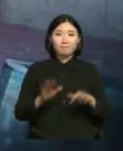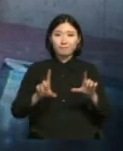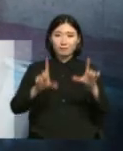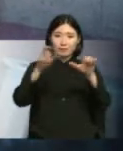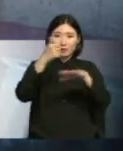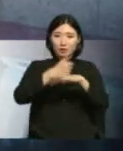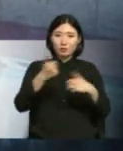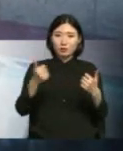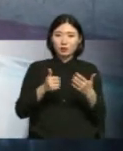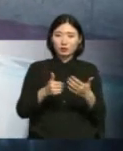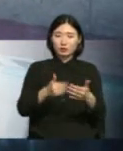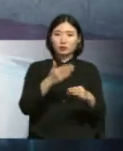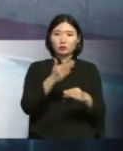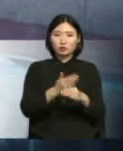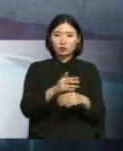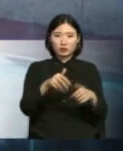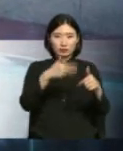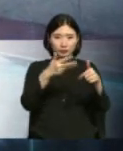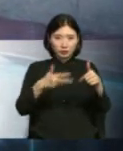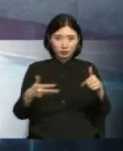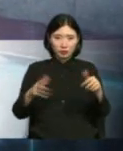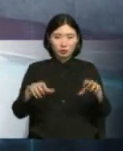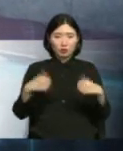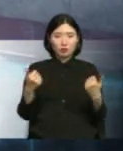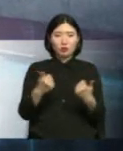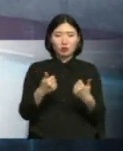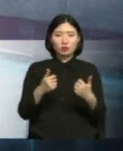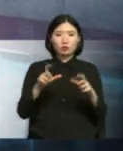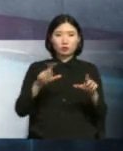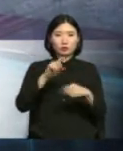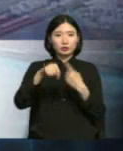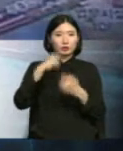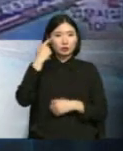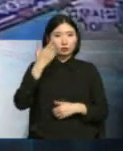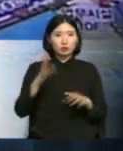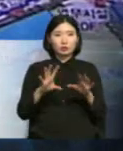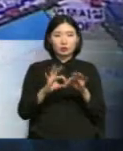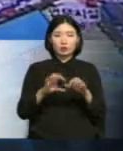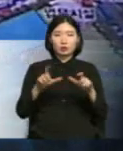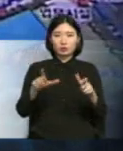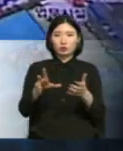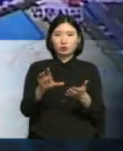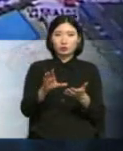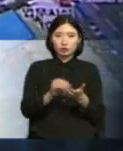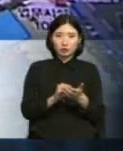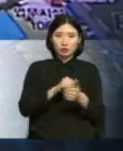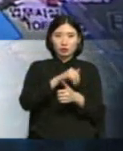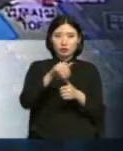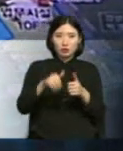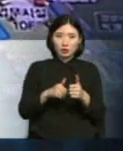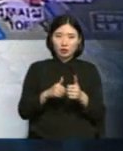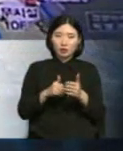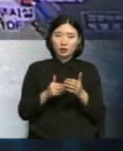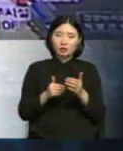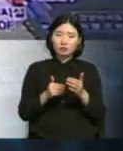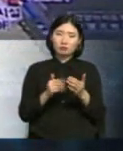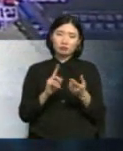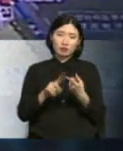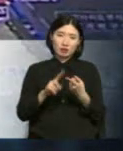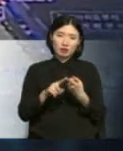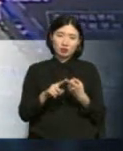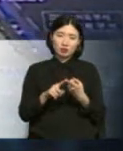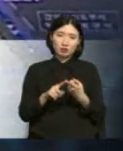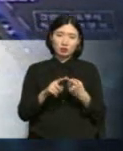올해 마지막 회기가 진행되고 있는 금천구 의회에서도 구정질문을 통해 지역 수건사업 진행 현황에 대한 의원들의 질문이